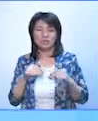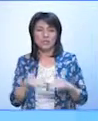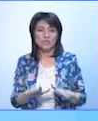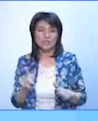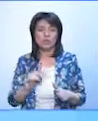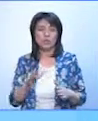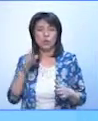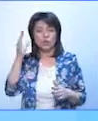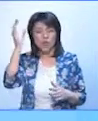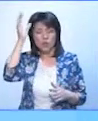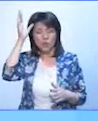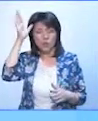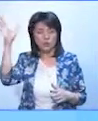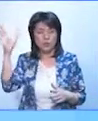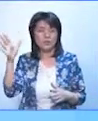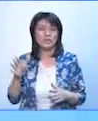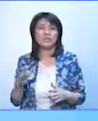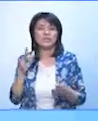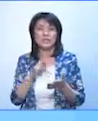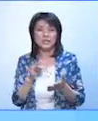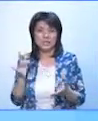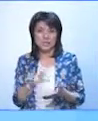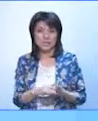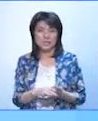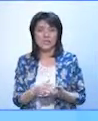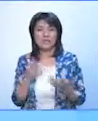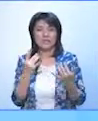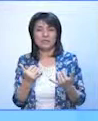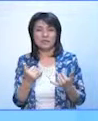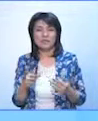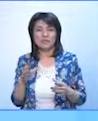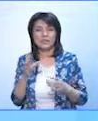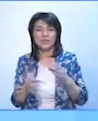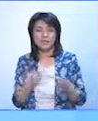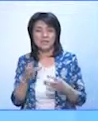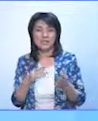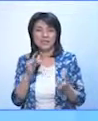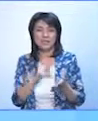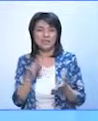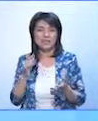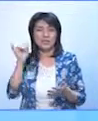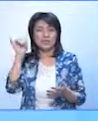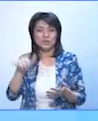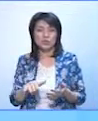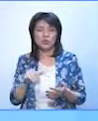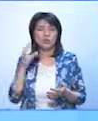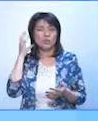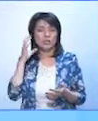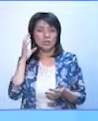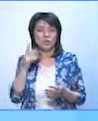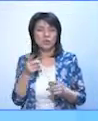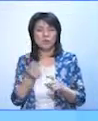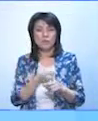центр. На базе полигона создан Национальный ядерный центр, в структуру которого входит Институт радиационной безопасности